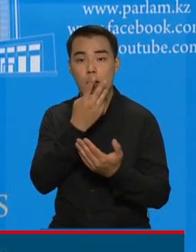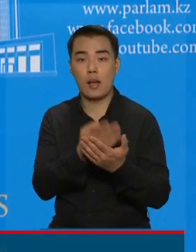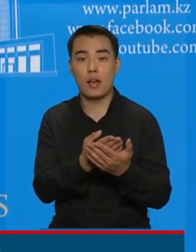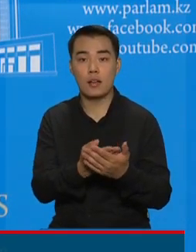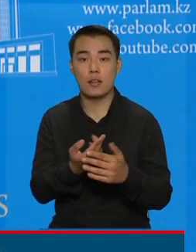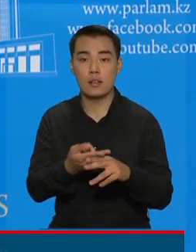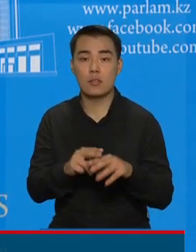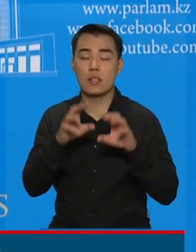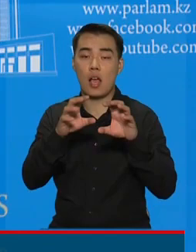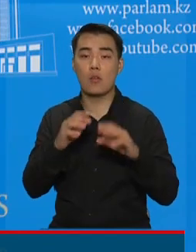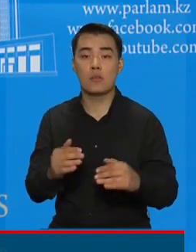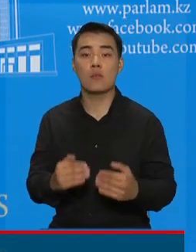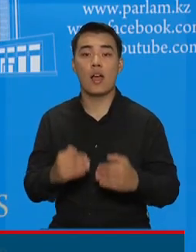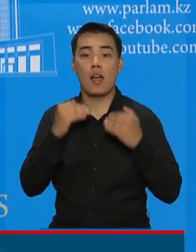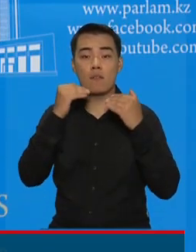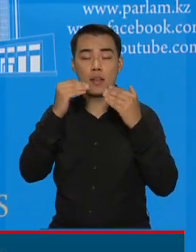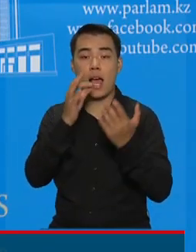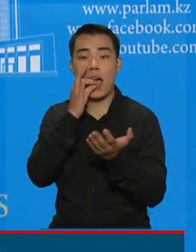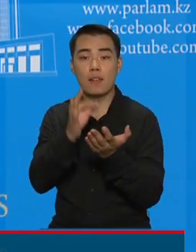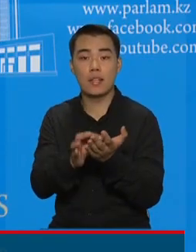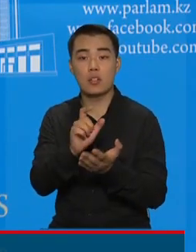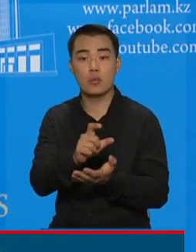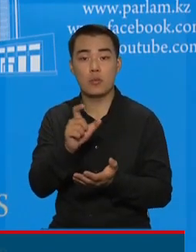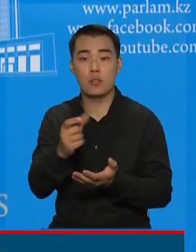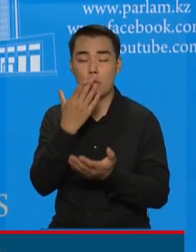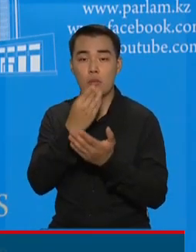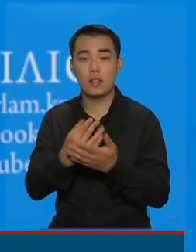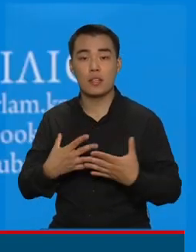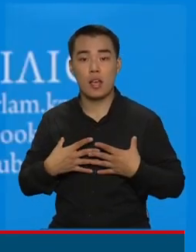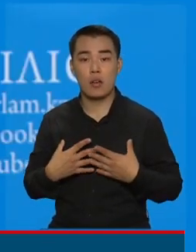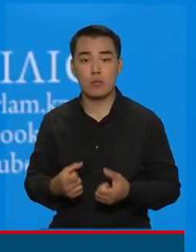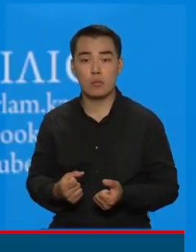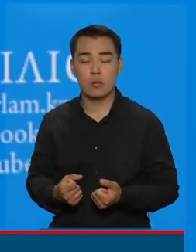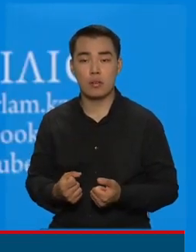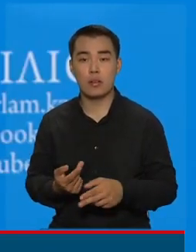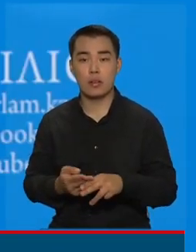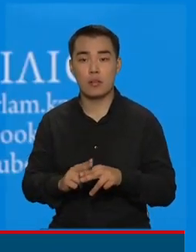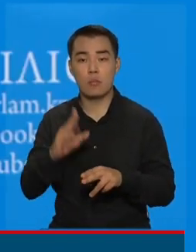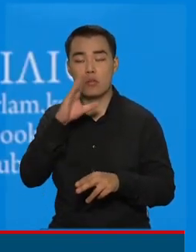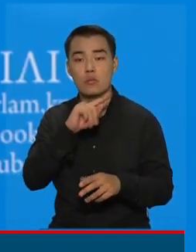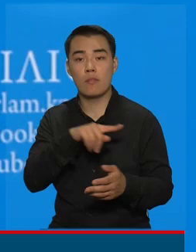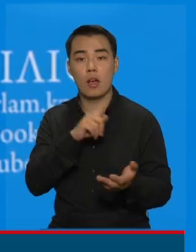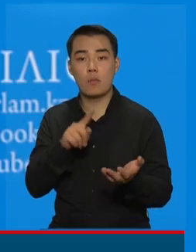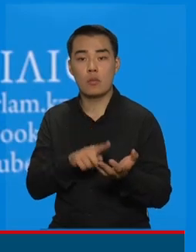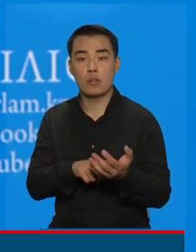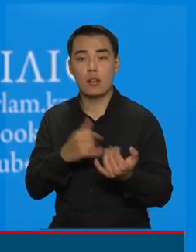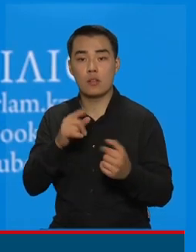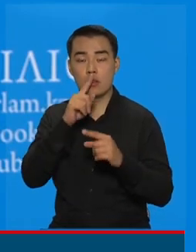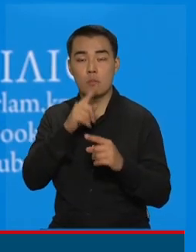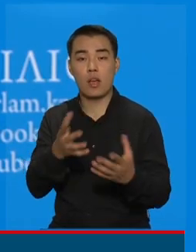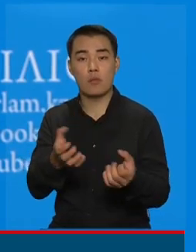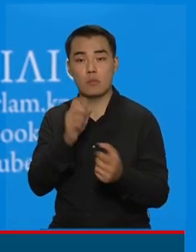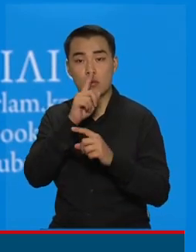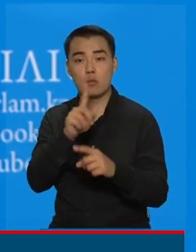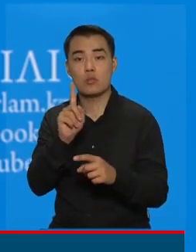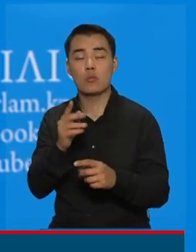внесли, чтобы повысить ответственность людей за свое здоровье. Может, этот вопрос, предложение даже и не примется.